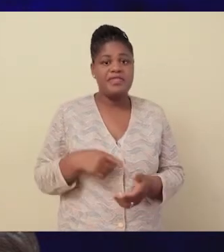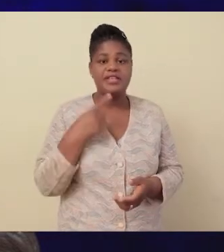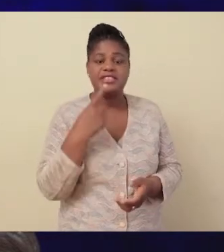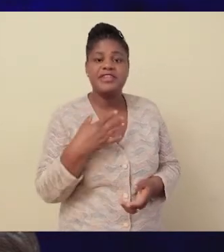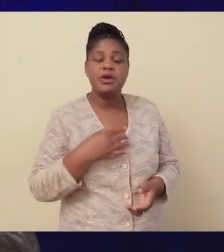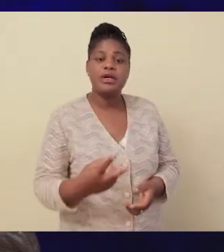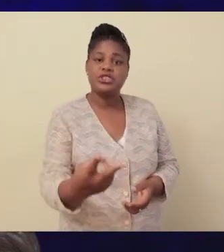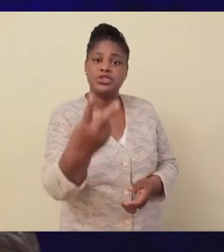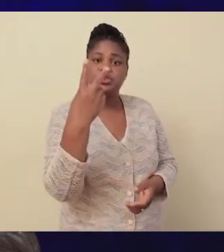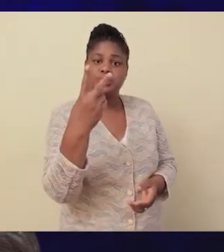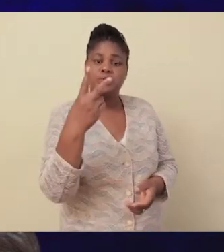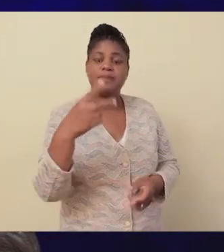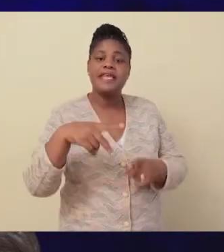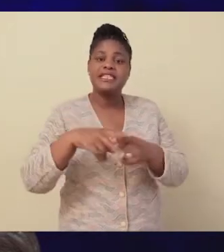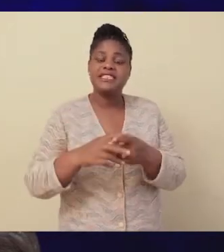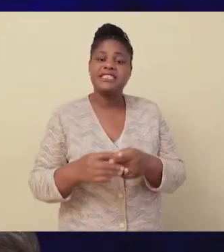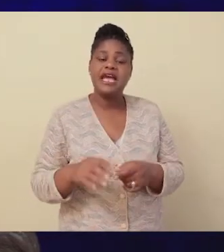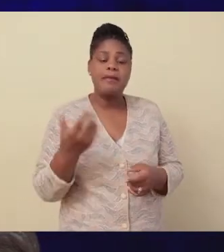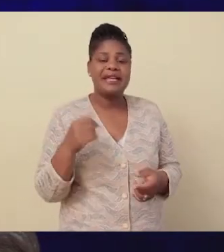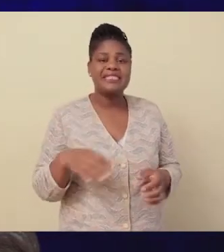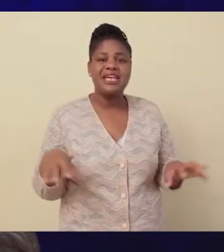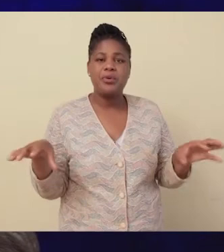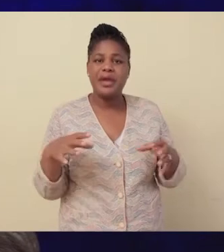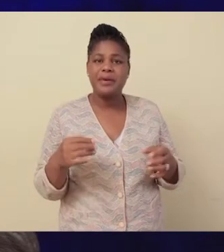kuti auye asi amugone kudzoka nhasi basa riri